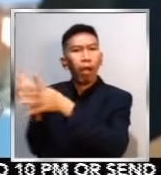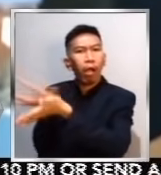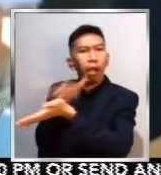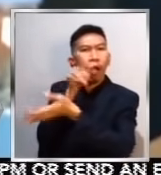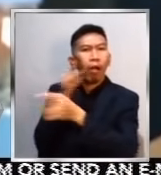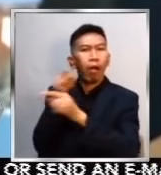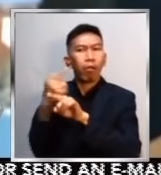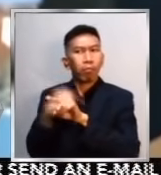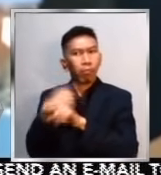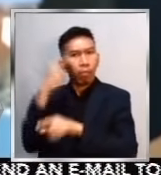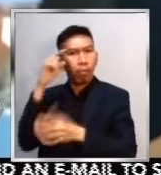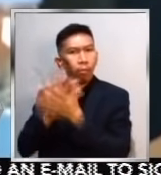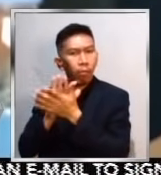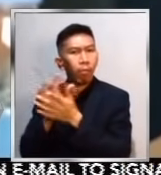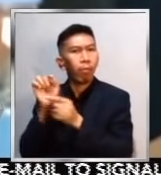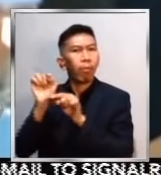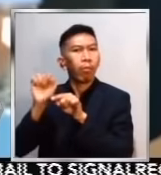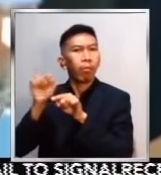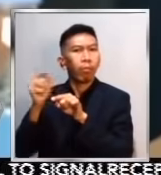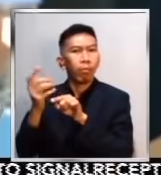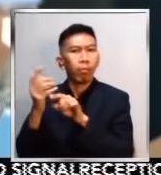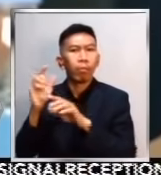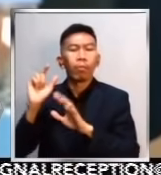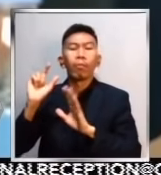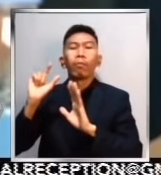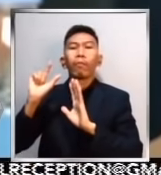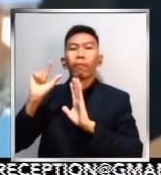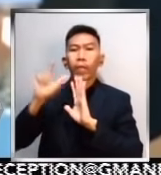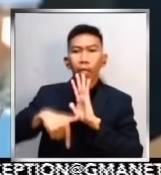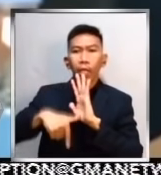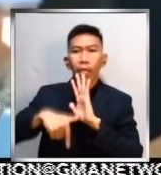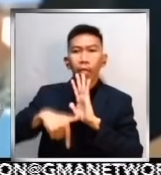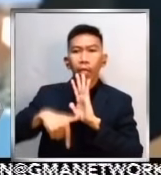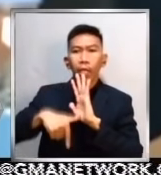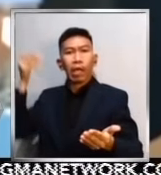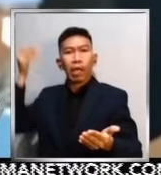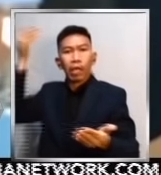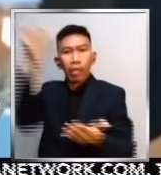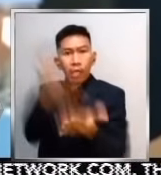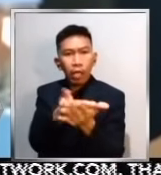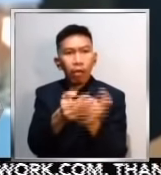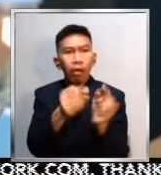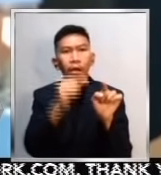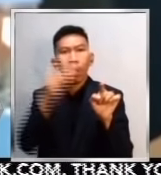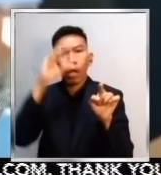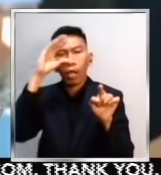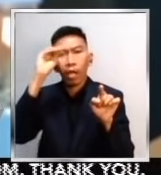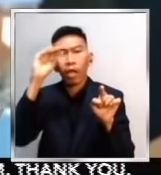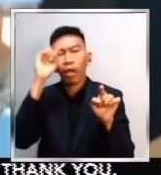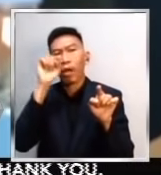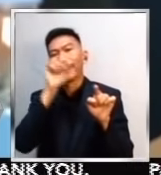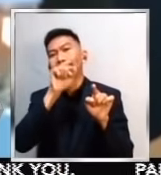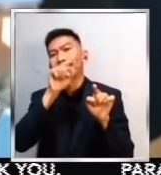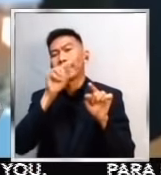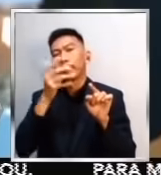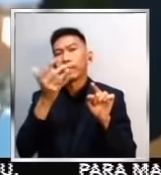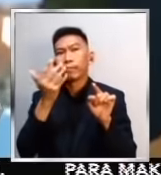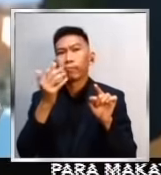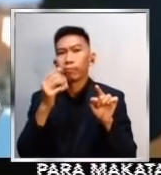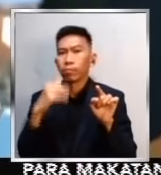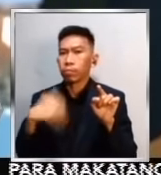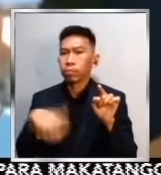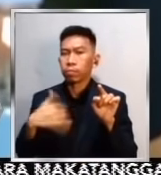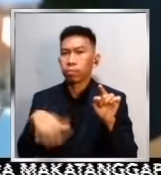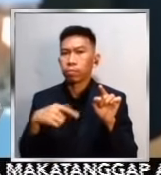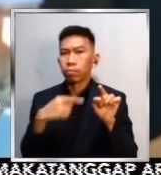Tapos, pakatapos po yung naabutan ko po doon is yung lalaking po yan. Pinuntahan niya po ako doon sa may overpass